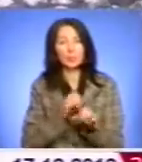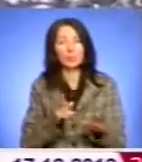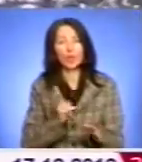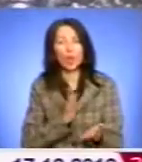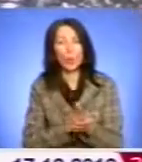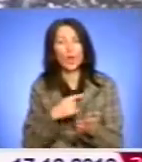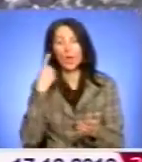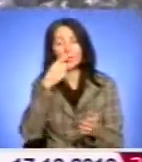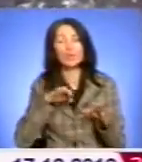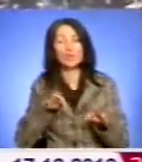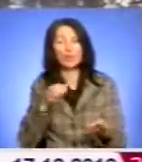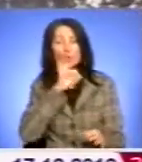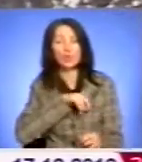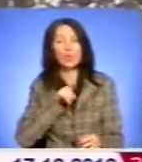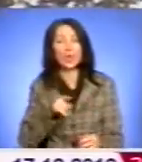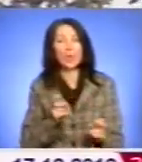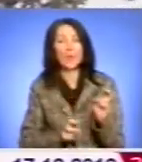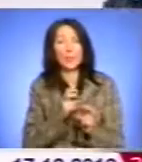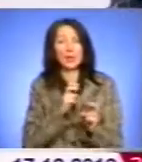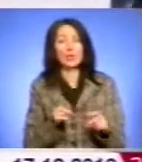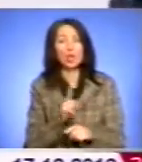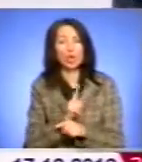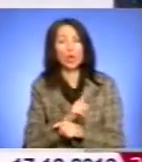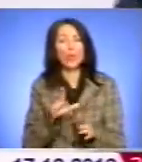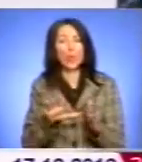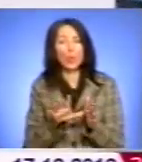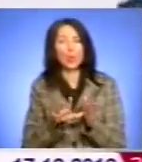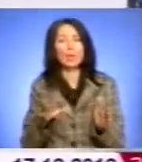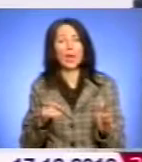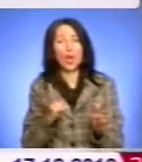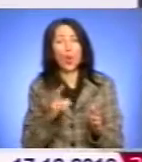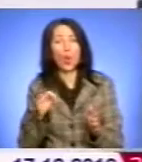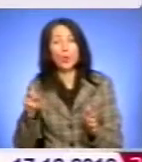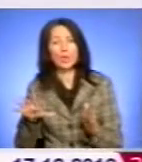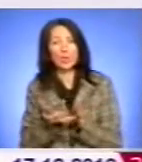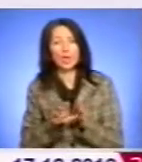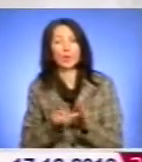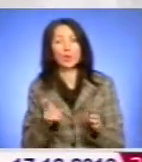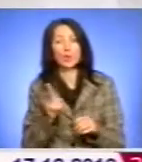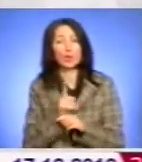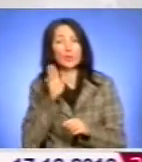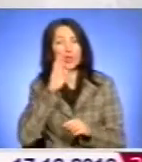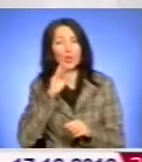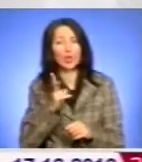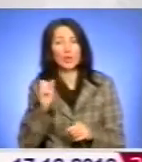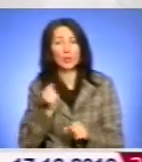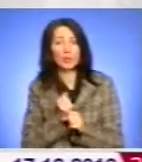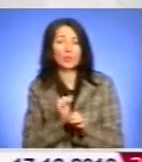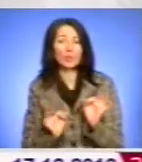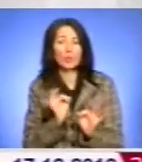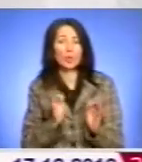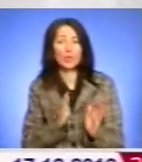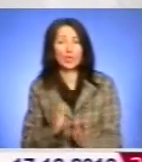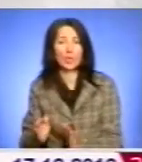її. Підприємства «Тернопількомуненерго» та «Тернопільводоканал» працюють у звичному режимі. За словами комунальників, під'їзди до